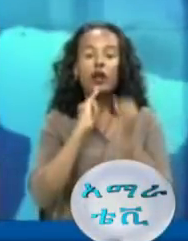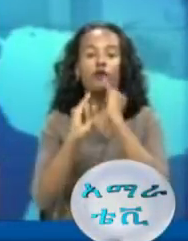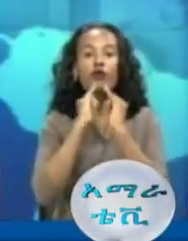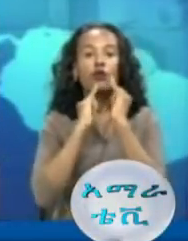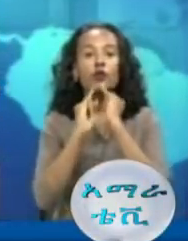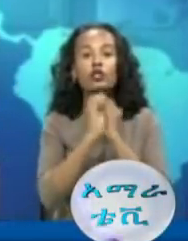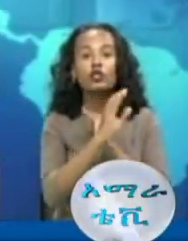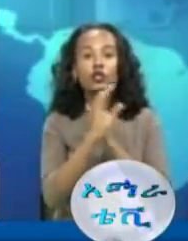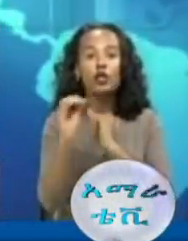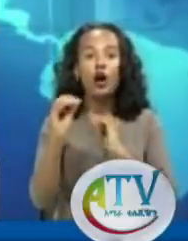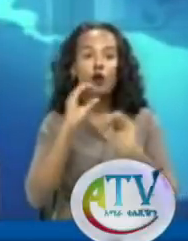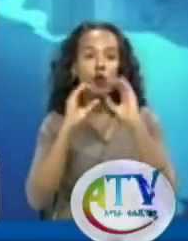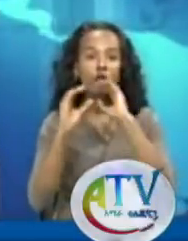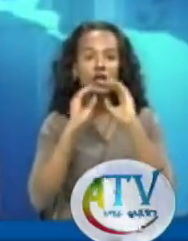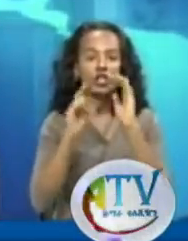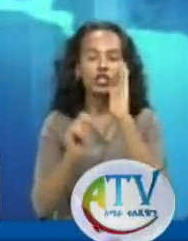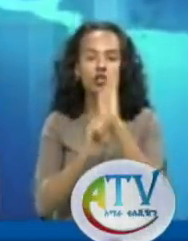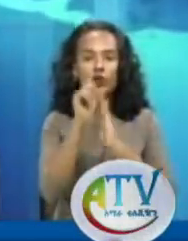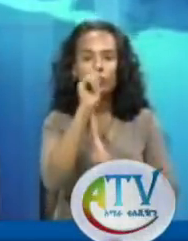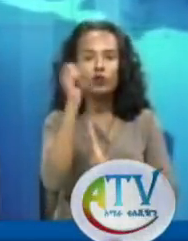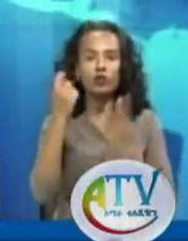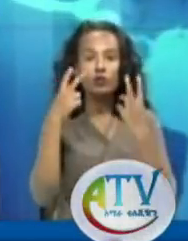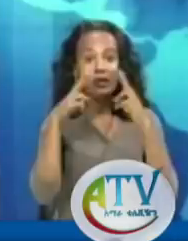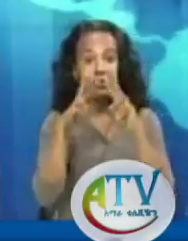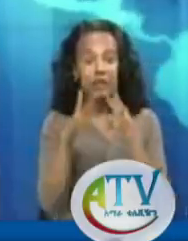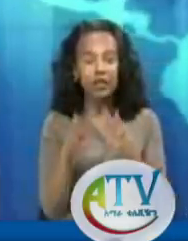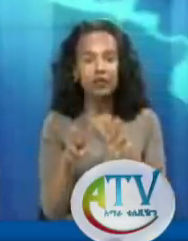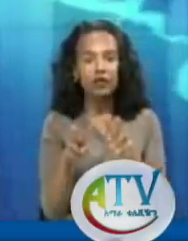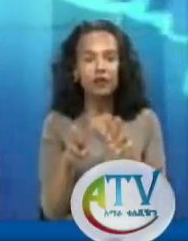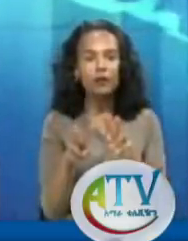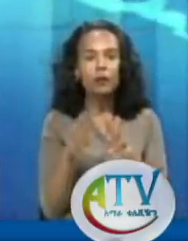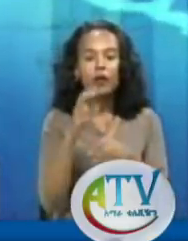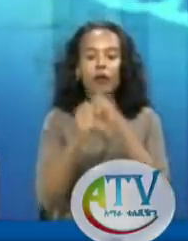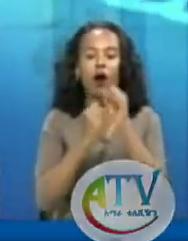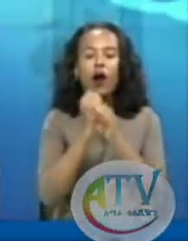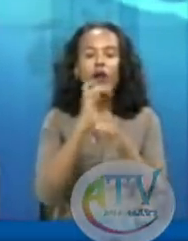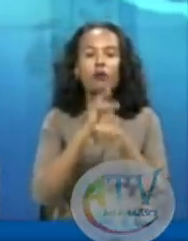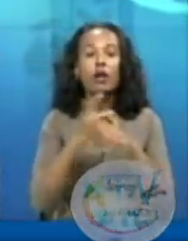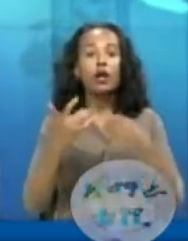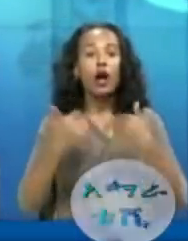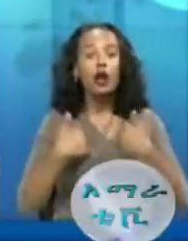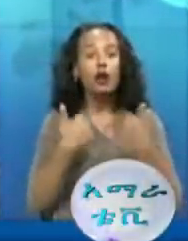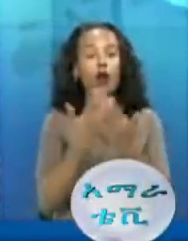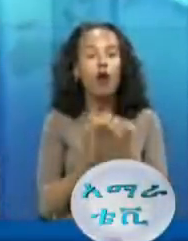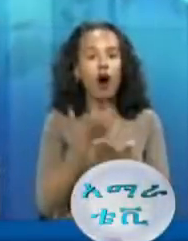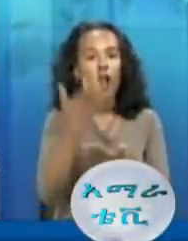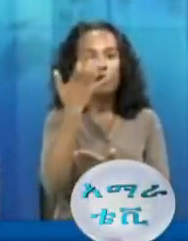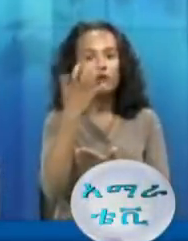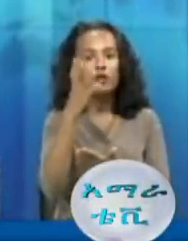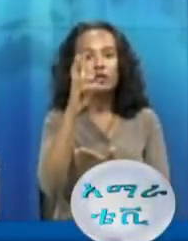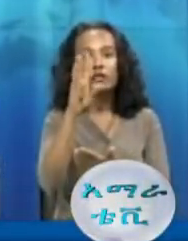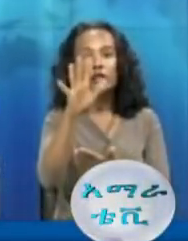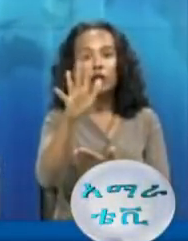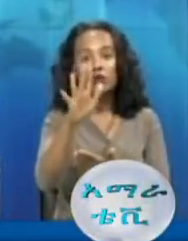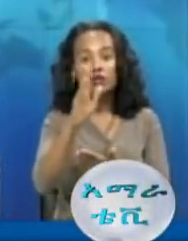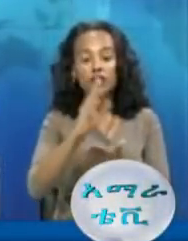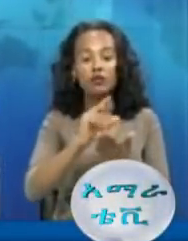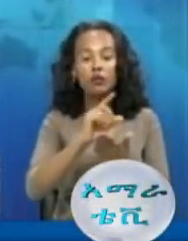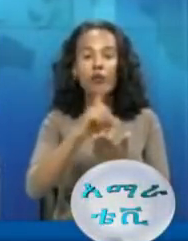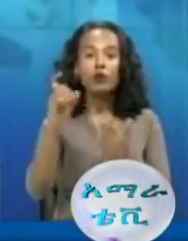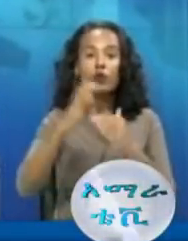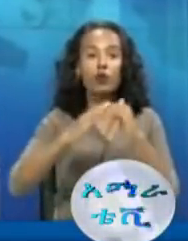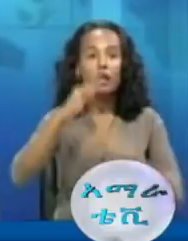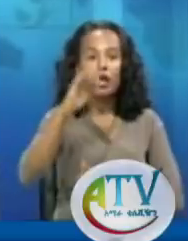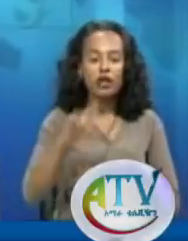የኢንፎርሜሽንና ኮሚኒኬሽን ቴክኖሎጂን በተመለከተ በዓለም ላይ ካለው ሀብት ከ65% በላይ